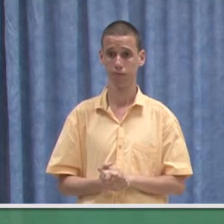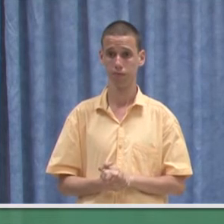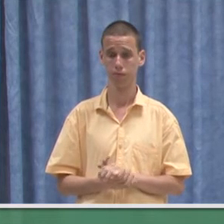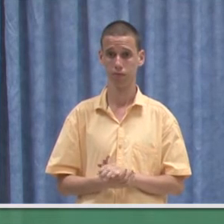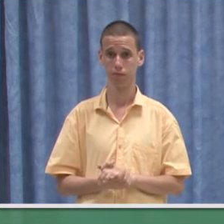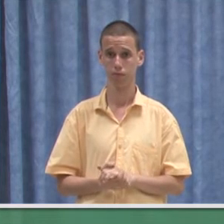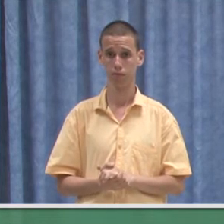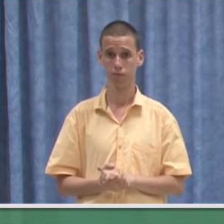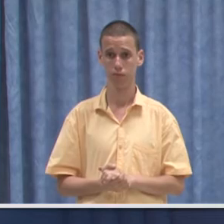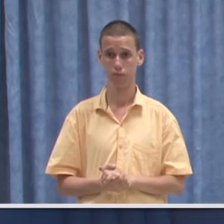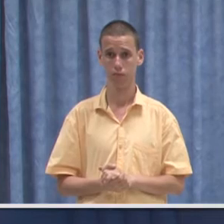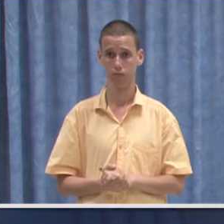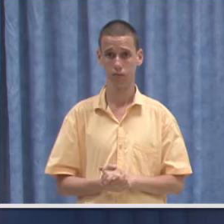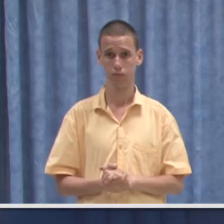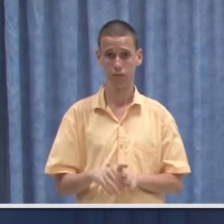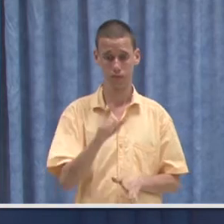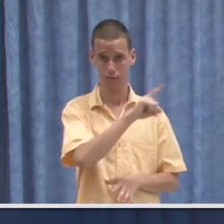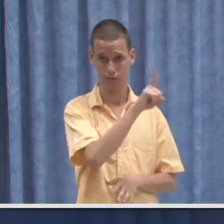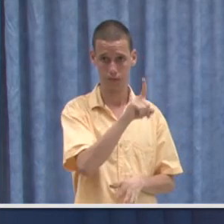Merci pour l'opportunité. Al Volsay, sorti chez la Independent.